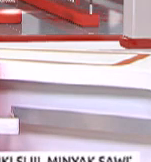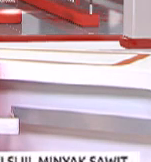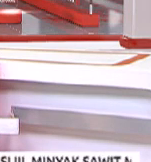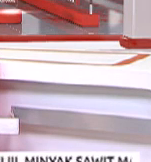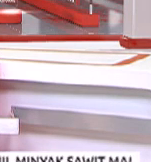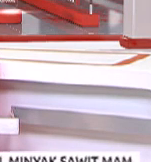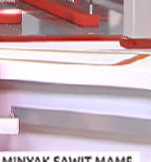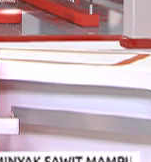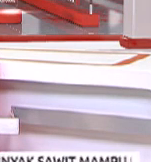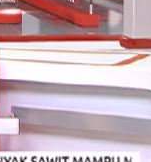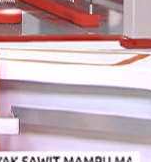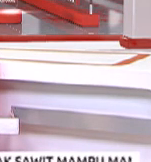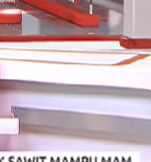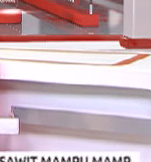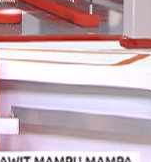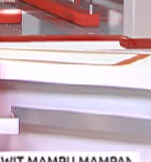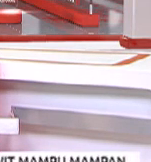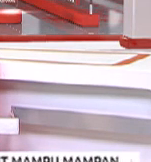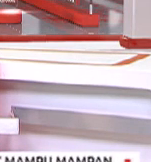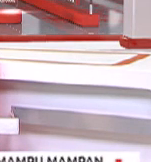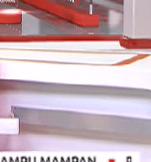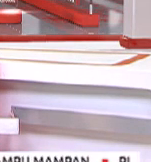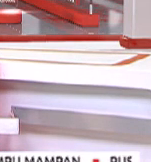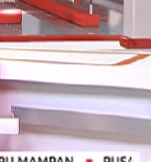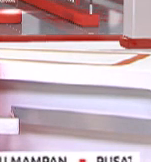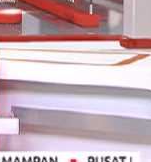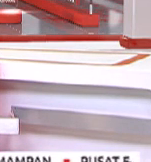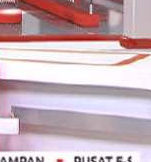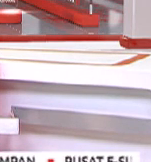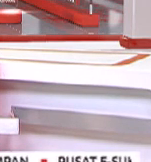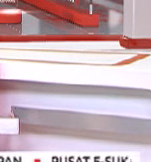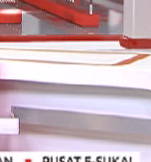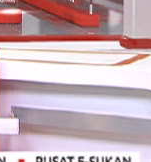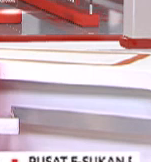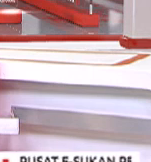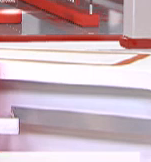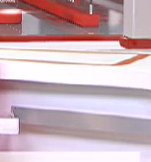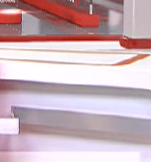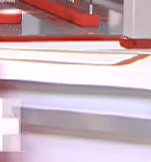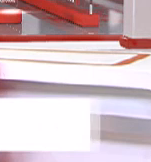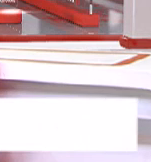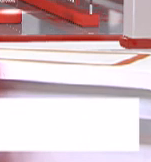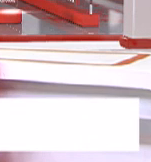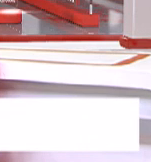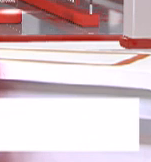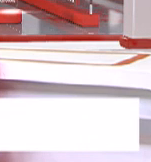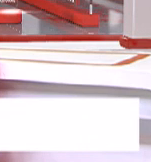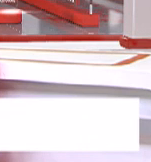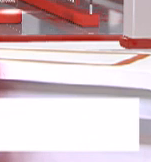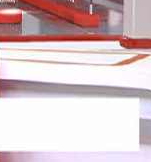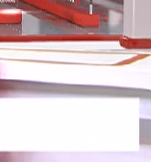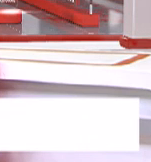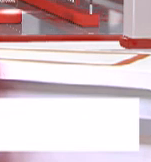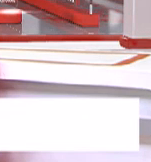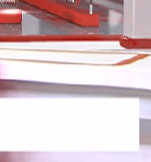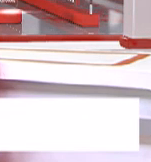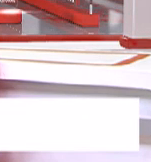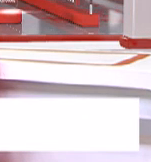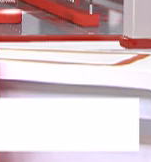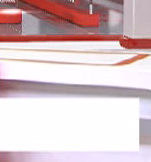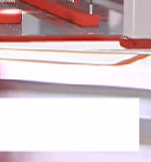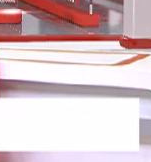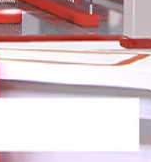tiran nasional 8 edisi 10 Ogos hari ini. Layari Facebook Berita RTM dan YouTube rasmi Berita Nasional RTM untuk perkembangan terkini